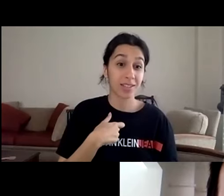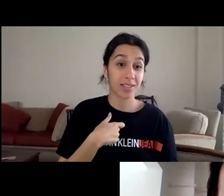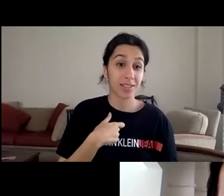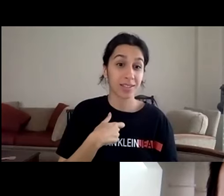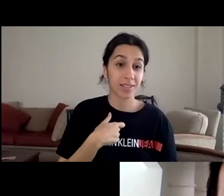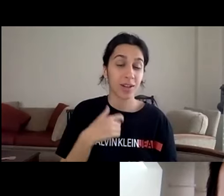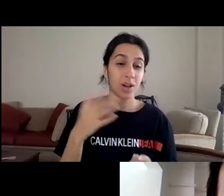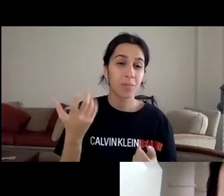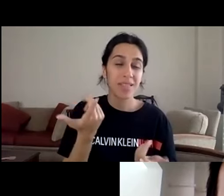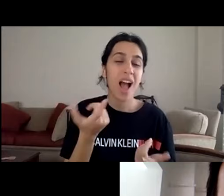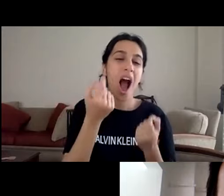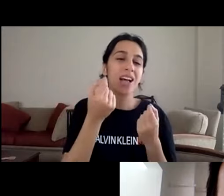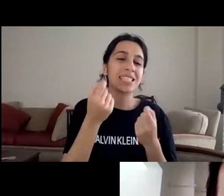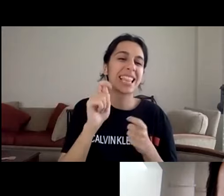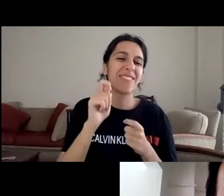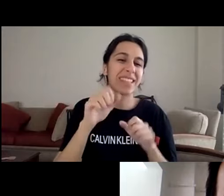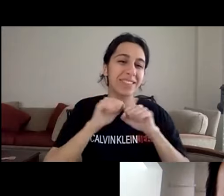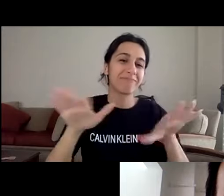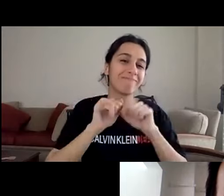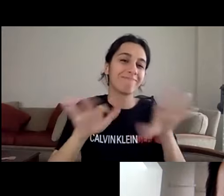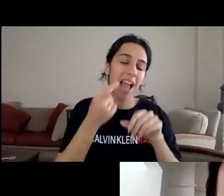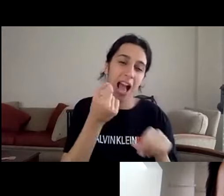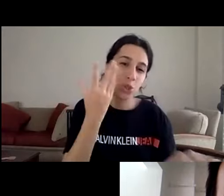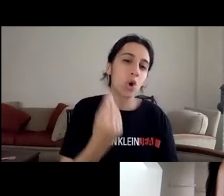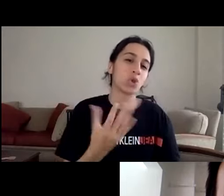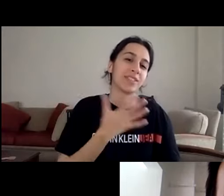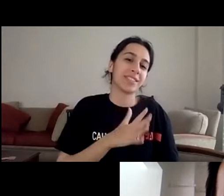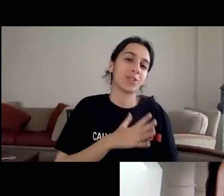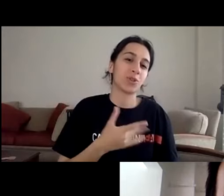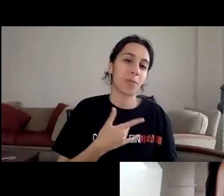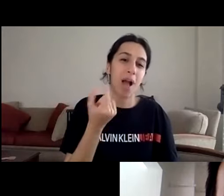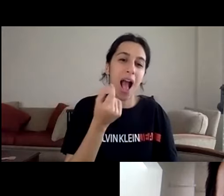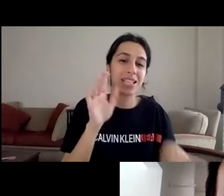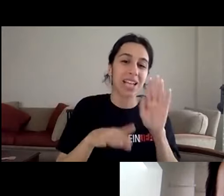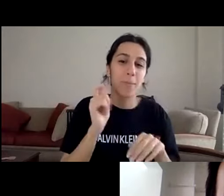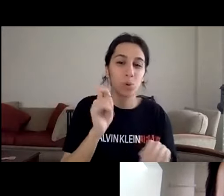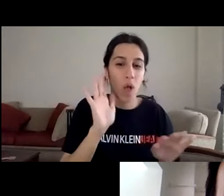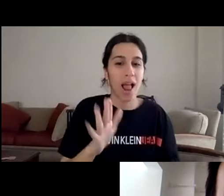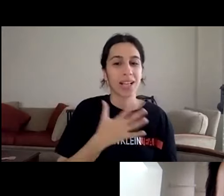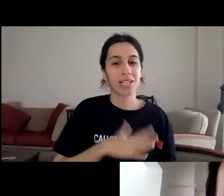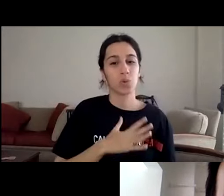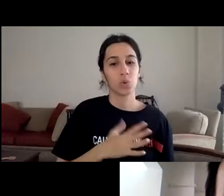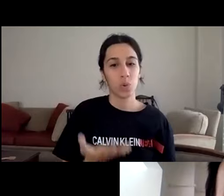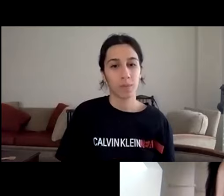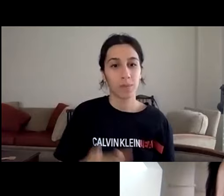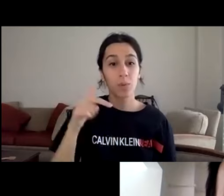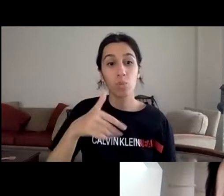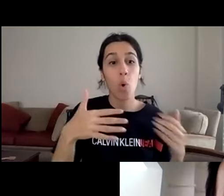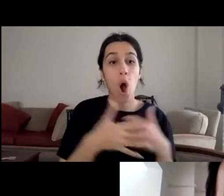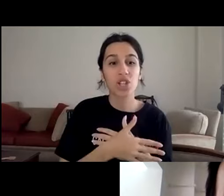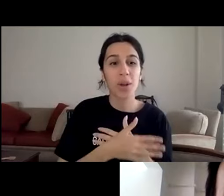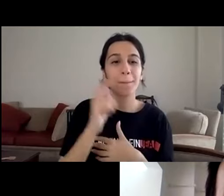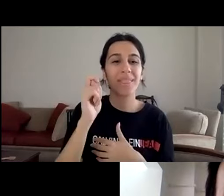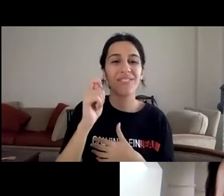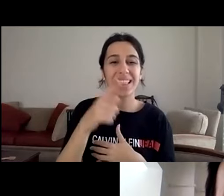umarım daha az Twitter kampanyalar yapmaya Evet. devam ederiz. Yani daha az kampanyalar yapmak zorunda kalırız. İşte bu akşam da bir Twitter görsel